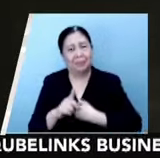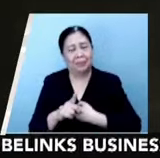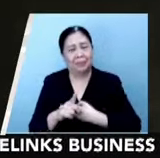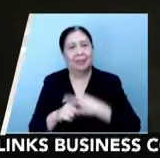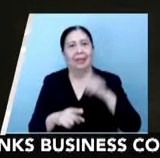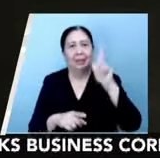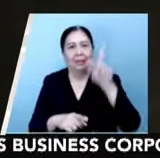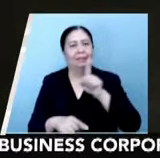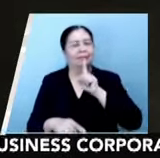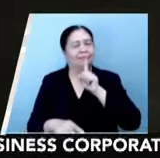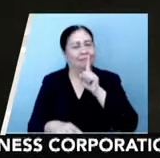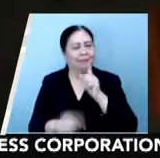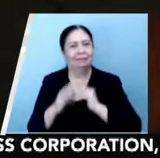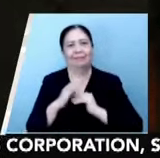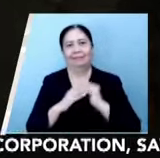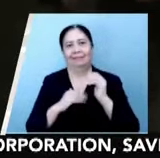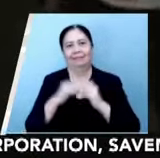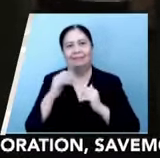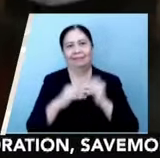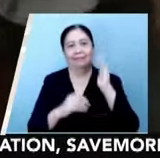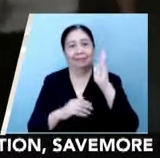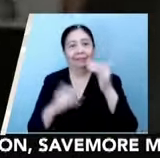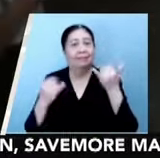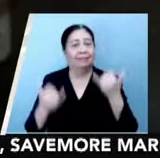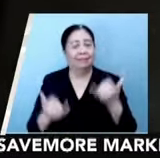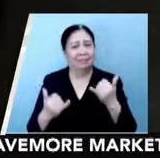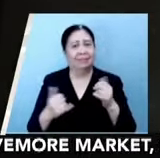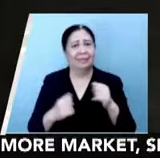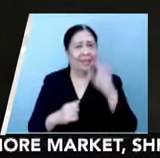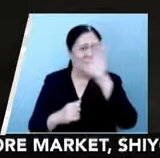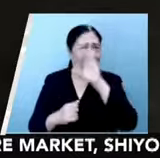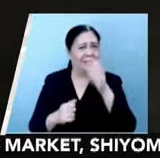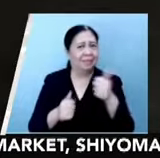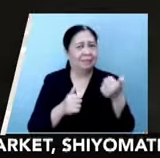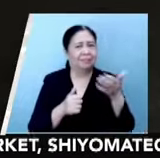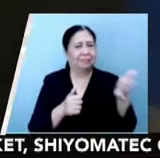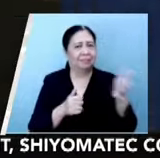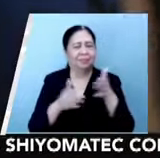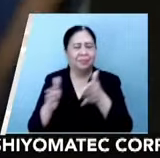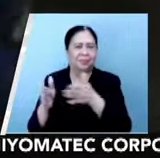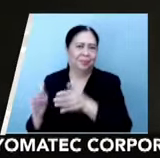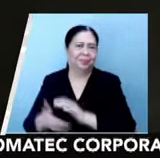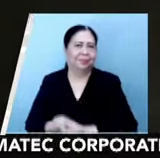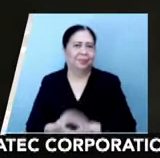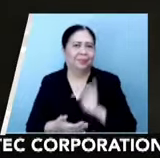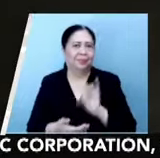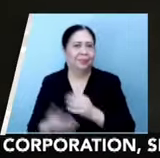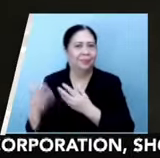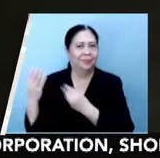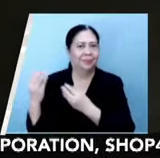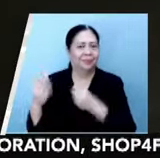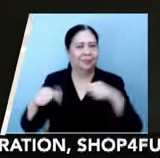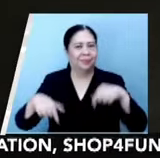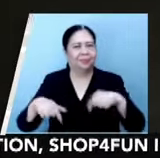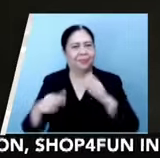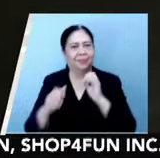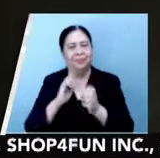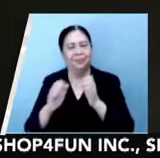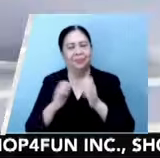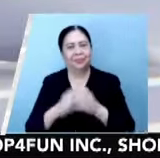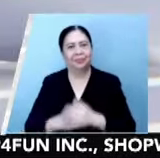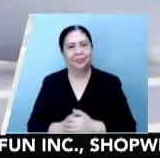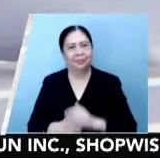matikman ang ginhawa. Kaya ngayon pa lang, maghanap na ng alternatibong daan. Yan pa rin ang latest mula dito sa EDSA.